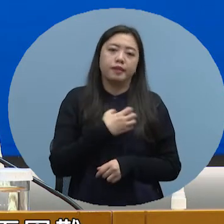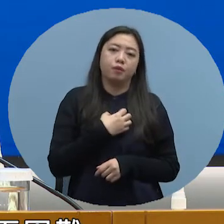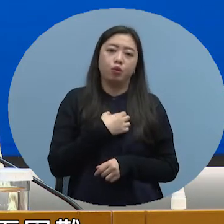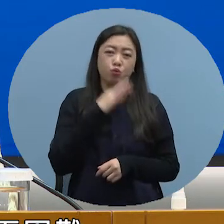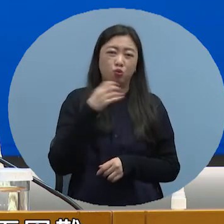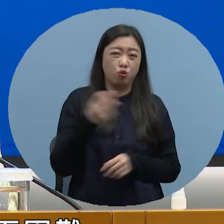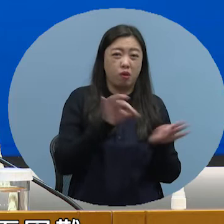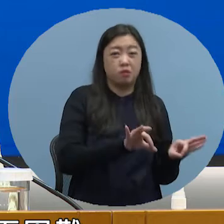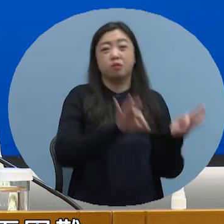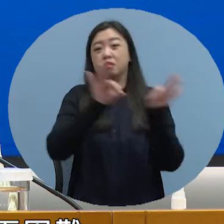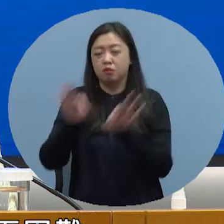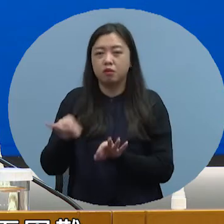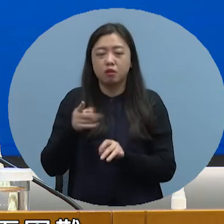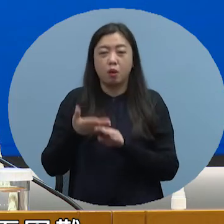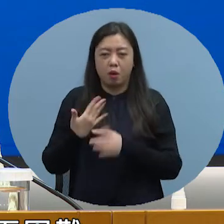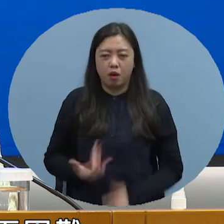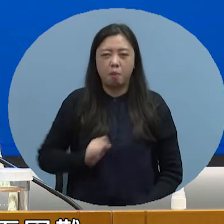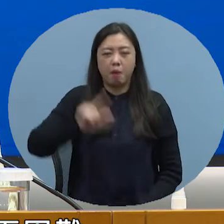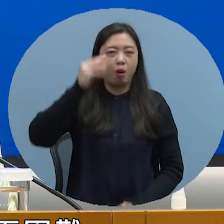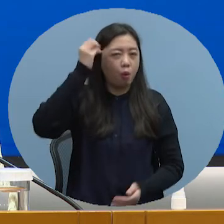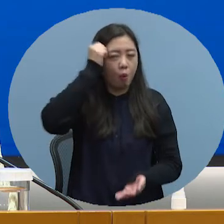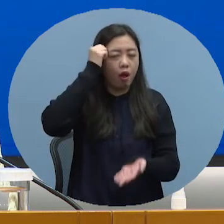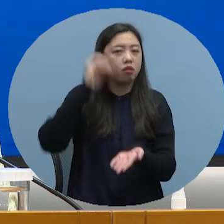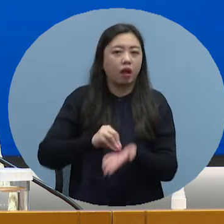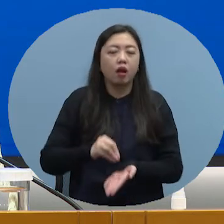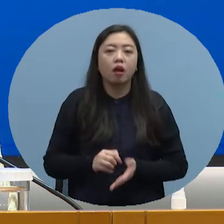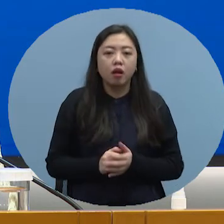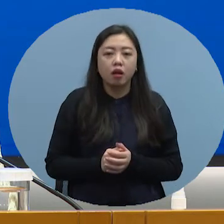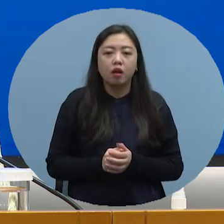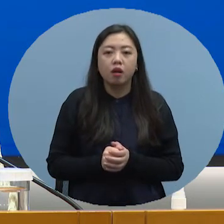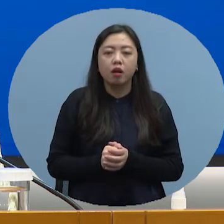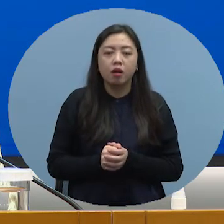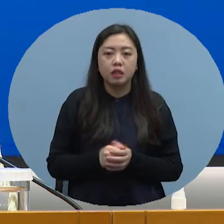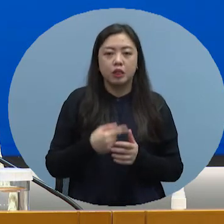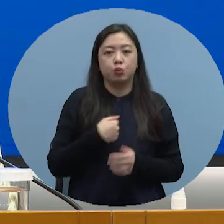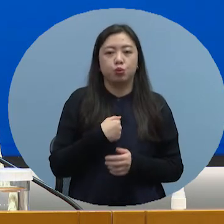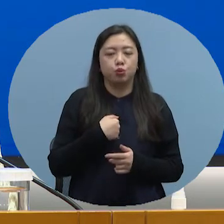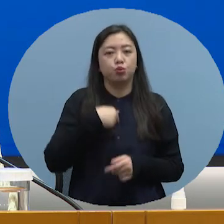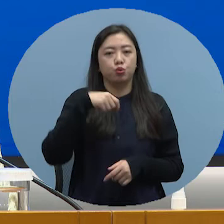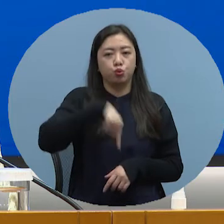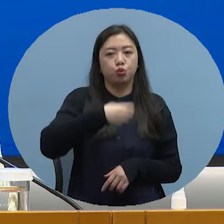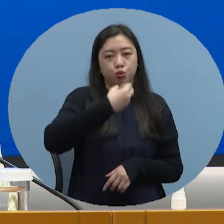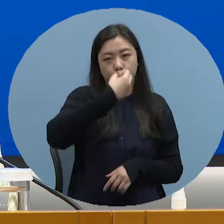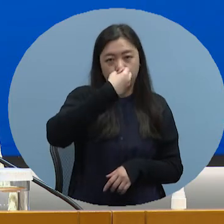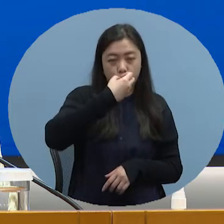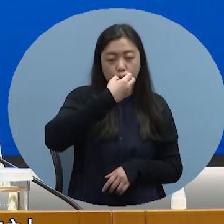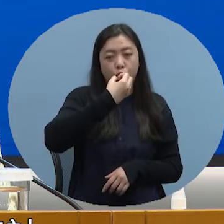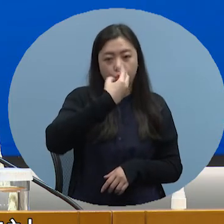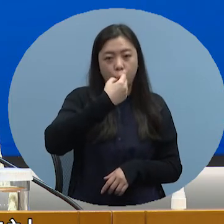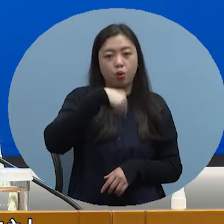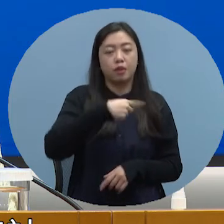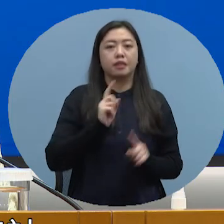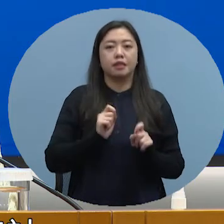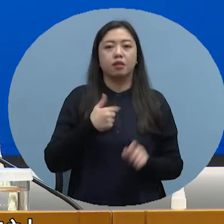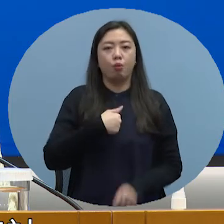押後這個決定是比上一次更加困難，亦都是應該由特區，即係透過我本人啦，